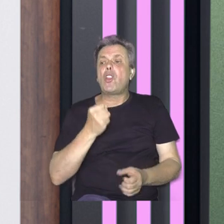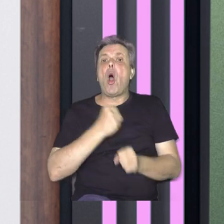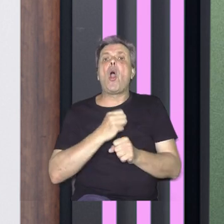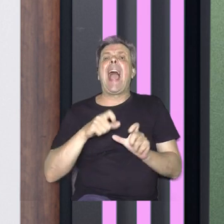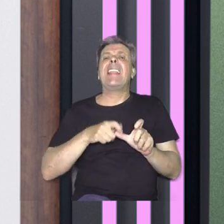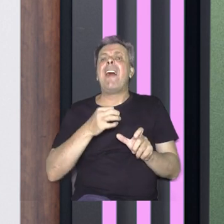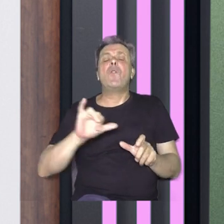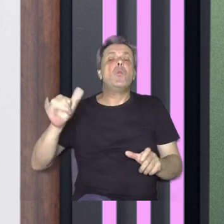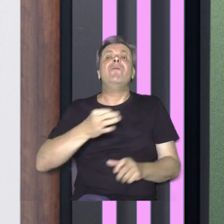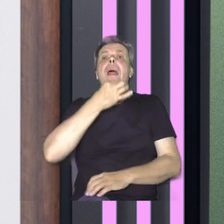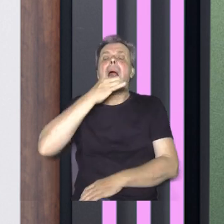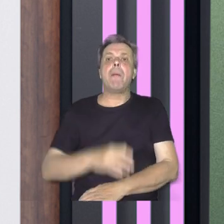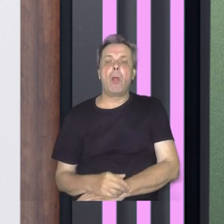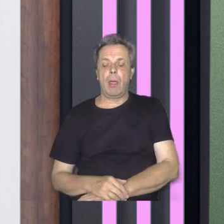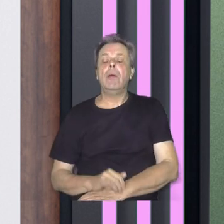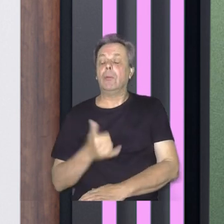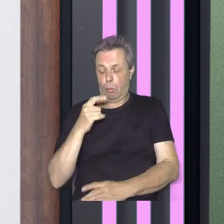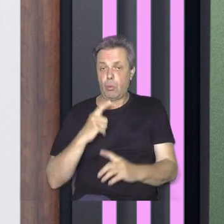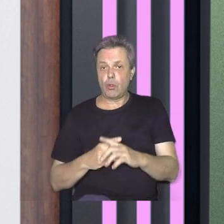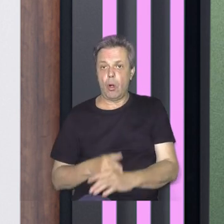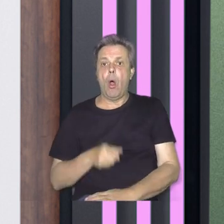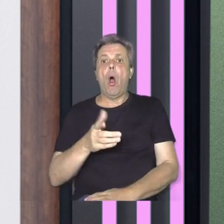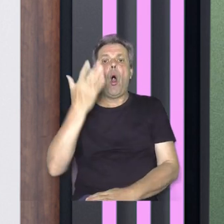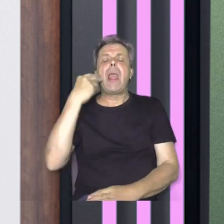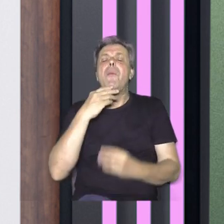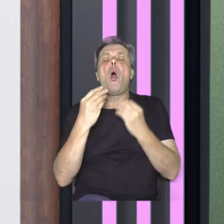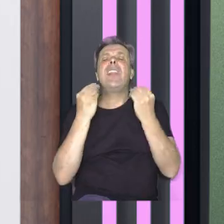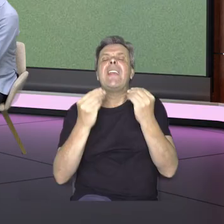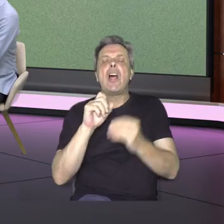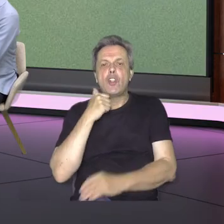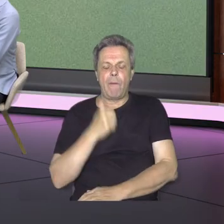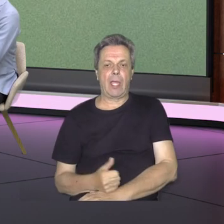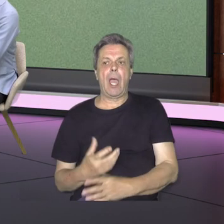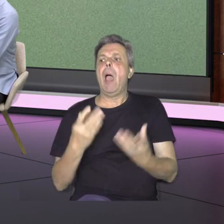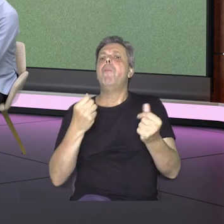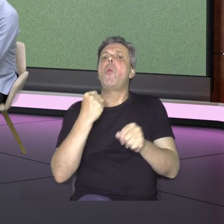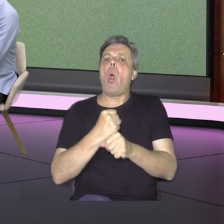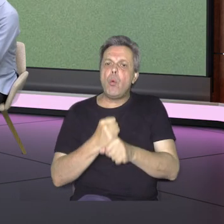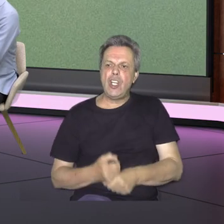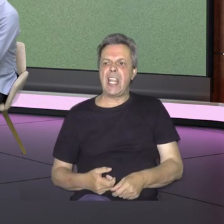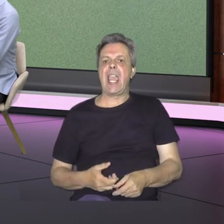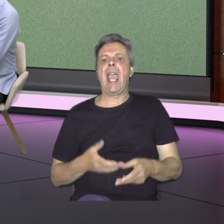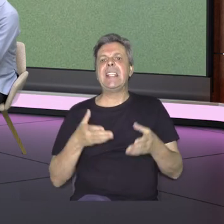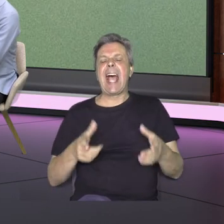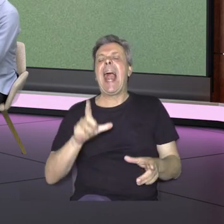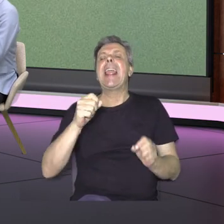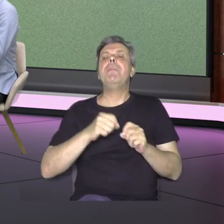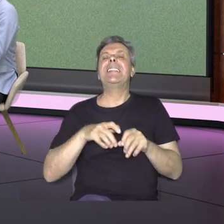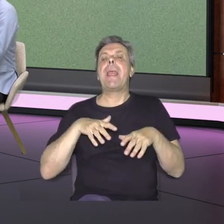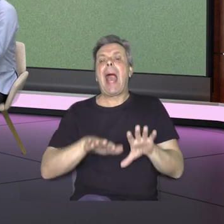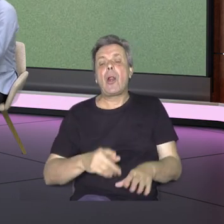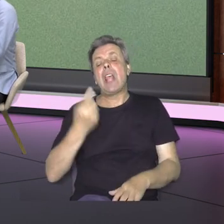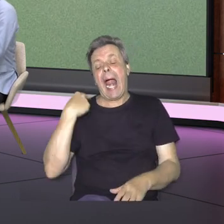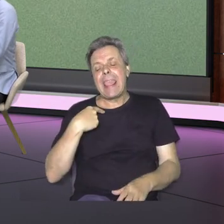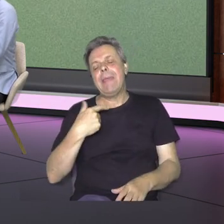govorite o Gaddafiju sve najbolje. A on kaže, da, bio je divan čovjek. Puno je učinio za libijski narod, ali nama